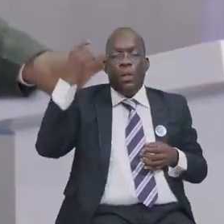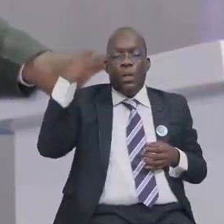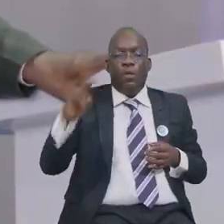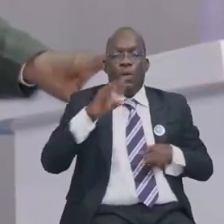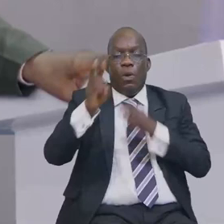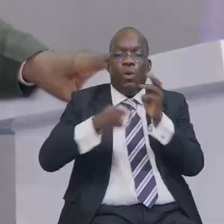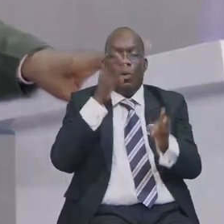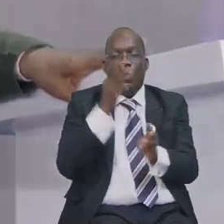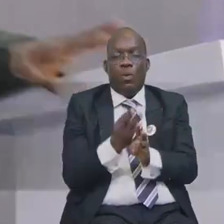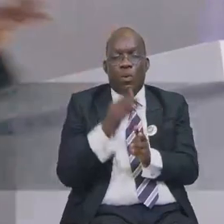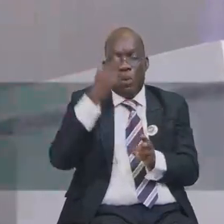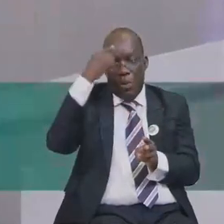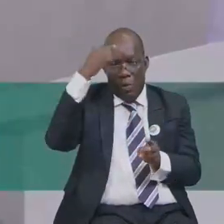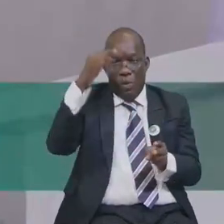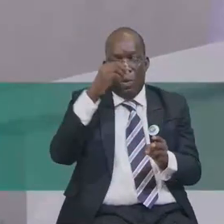monde entier.